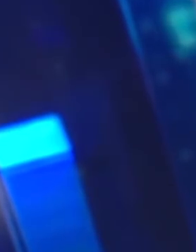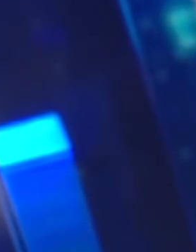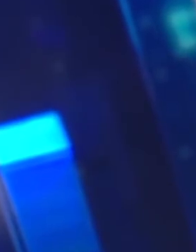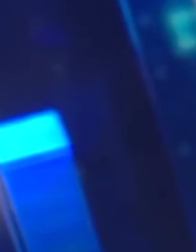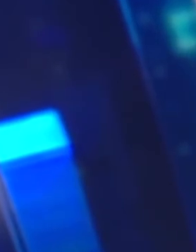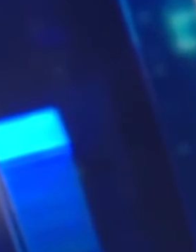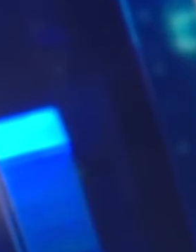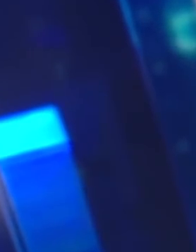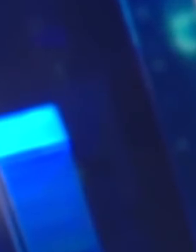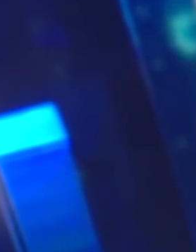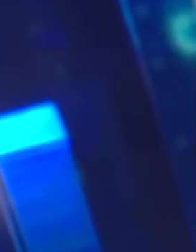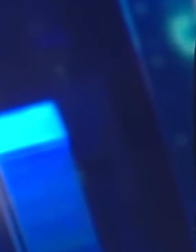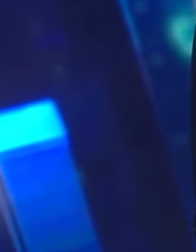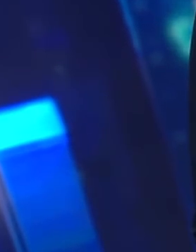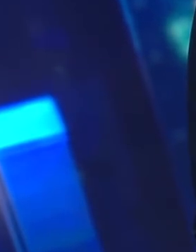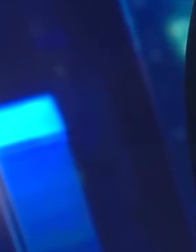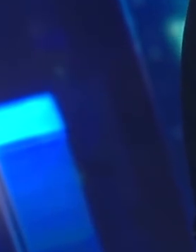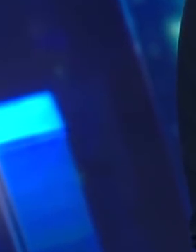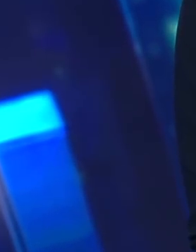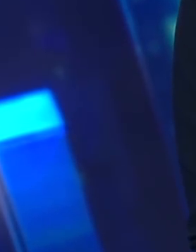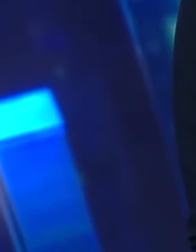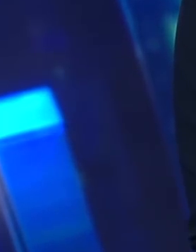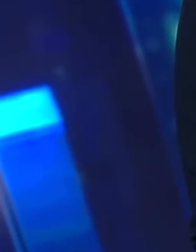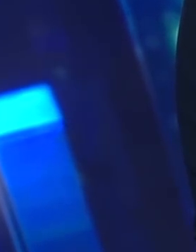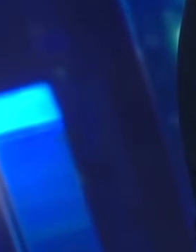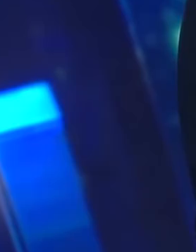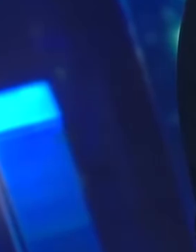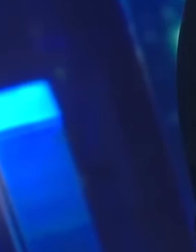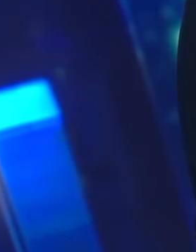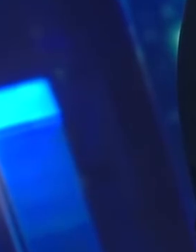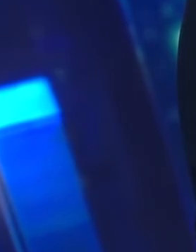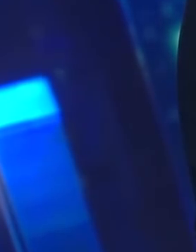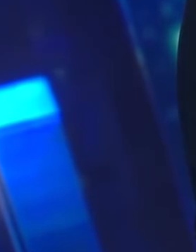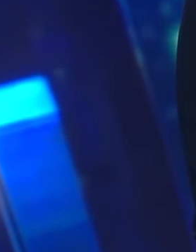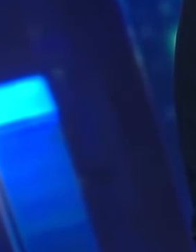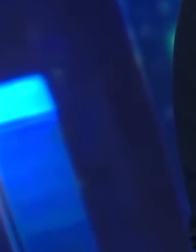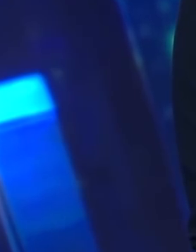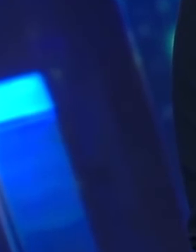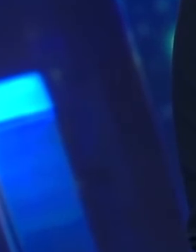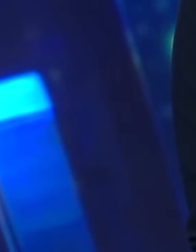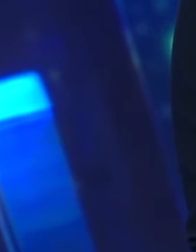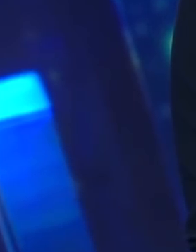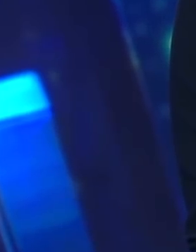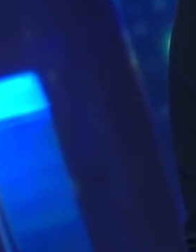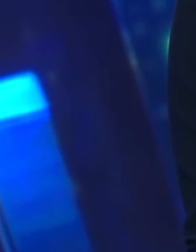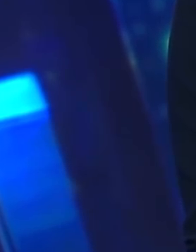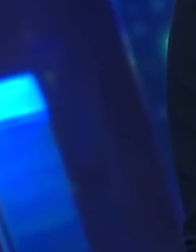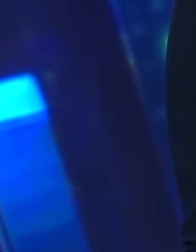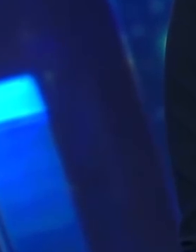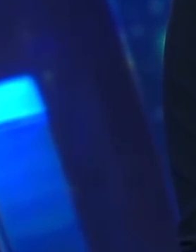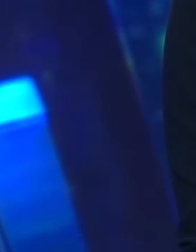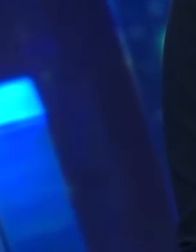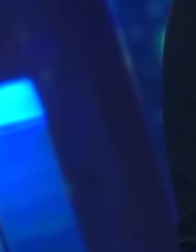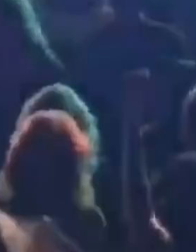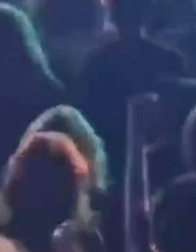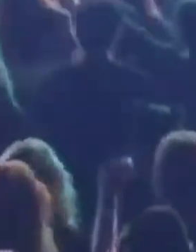קיום של הופעות במתכונת של דרייב-אין. למתחם הזה יוכלו להיכנס עד 200 כלי רכב. על הבמה יהיו